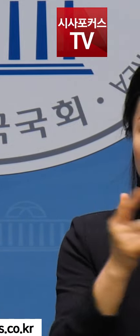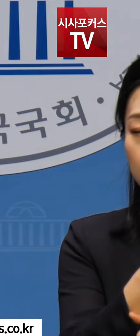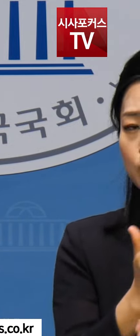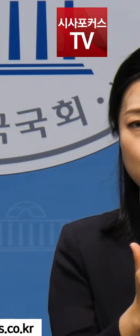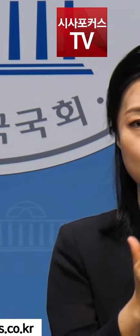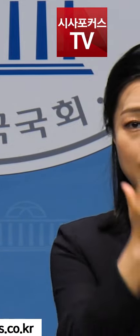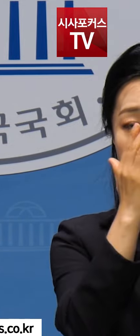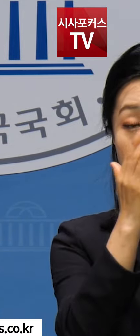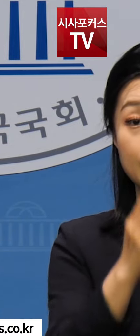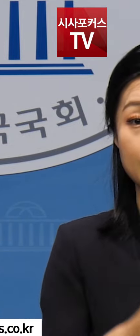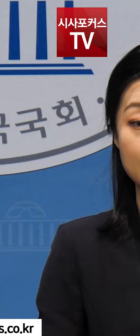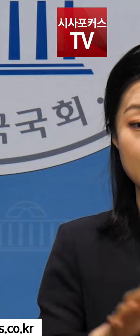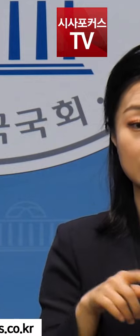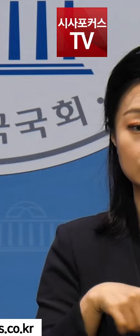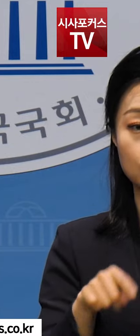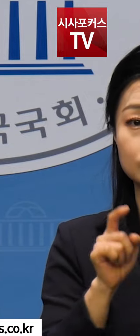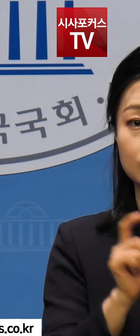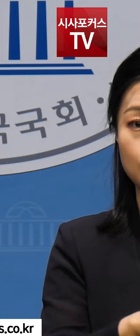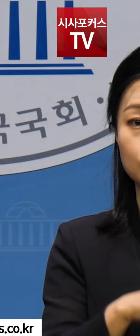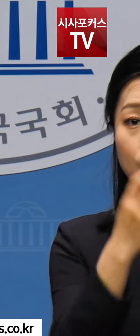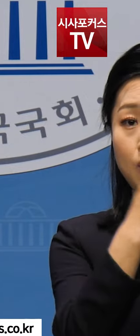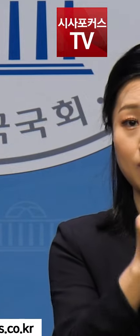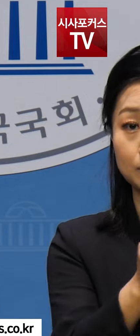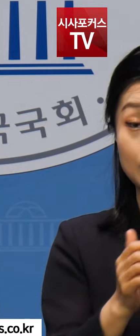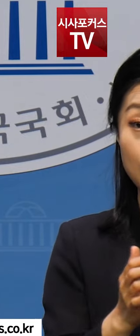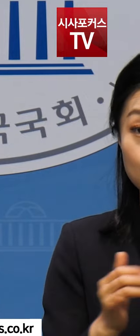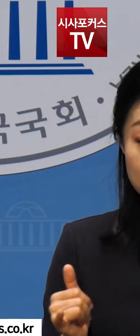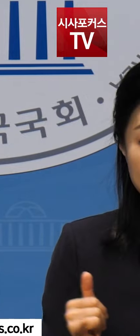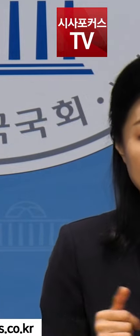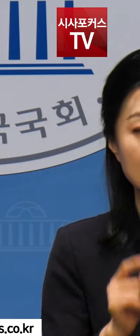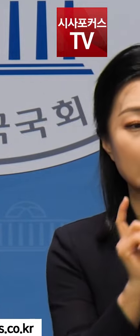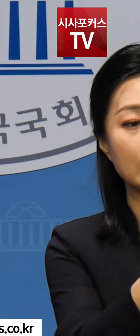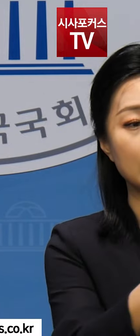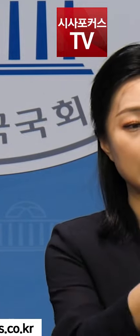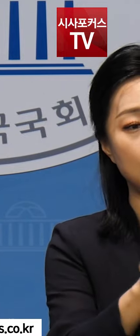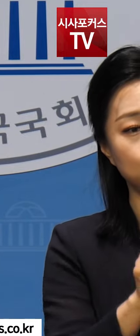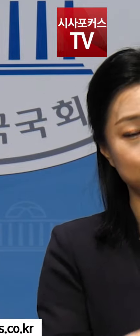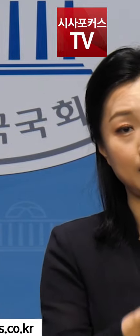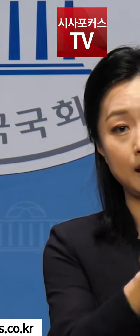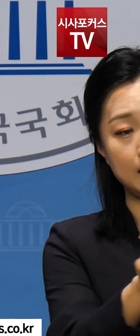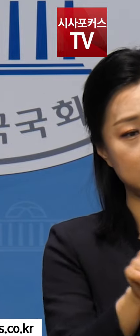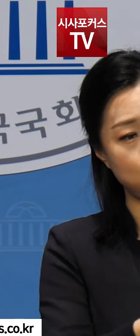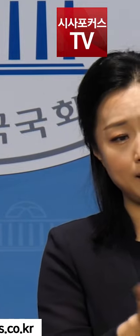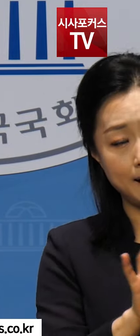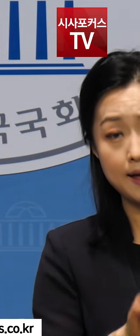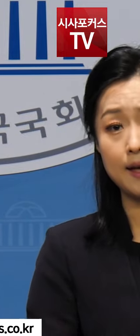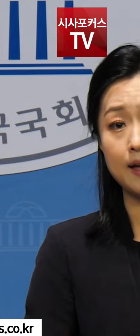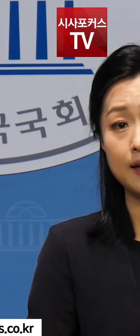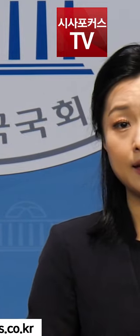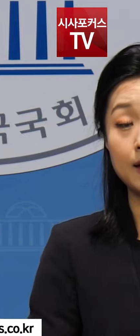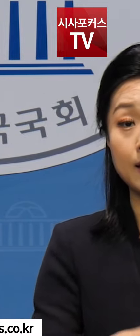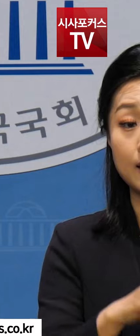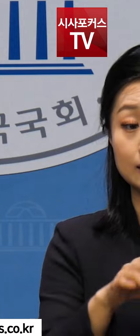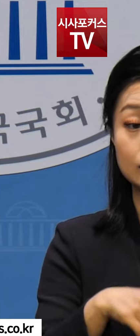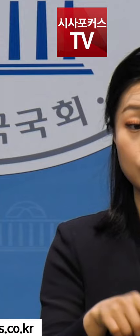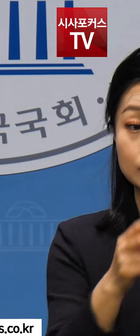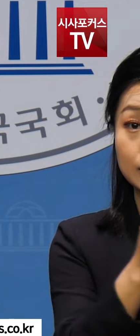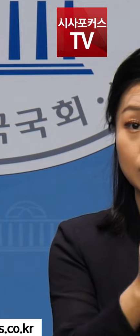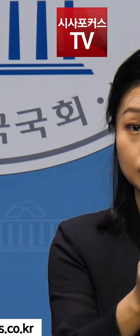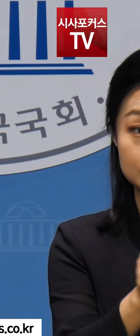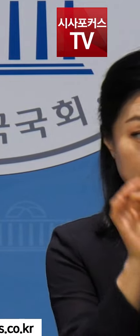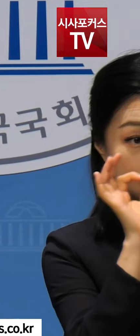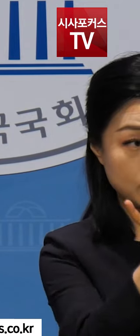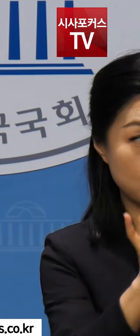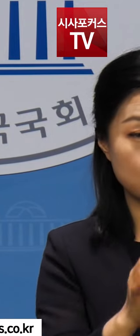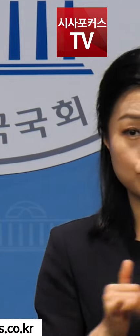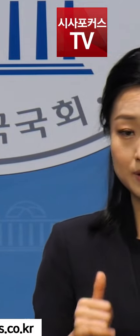넘어섰습니다. 이러한 정치검찰의 행태에 많은 국민들께서 검찰을 신뢰하지 않고 있으며 오히려 정치검찰에 대한 분노가